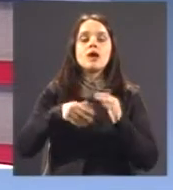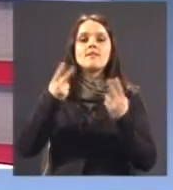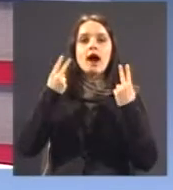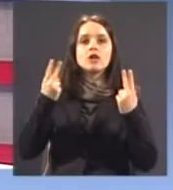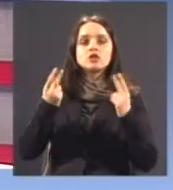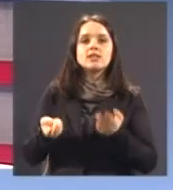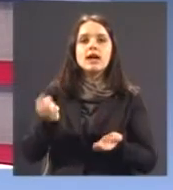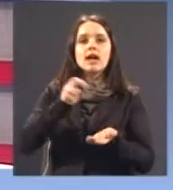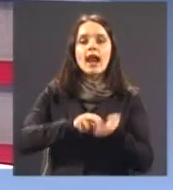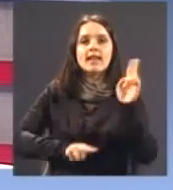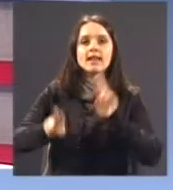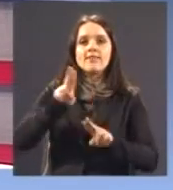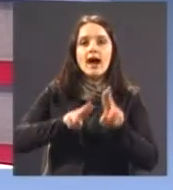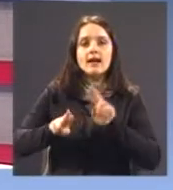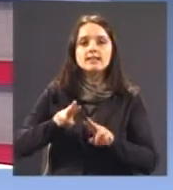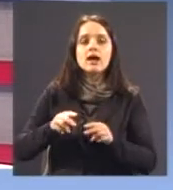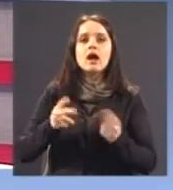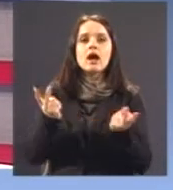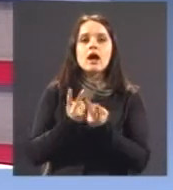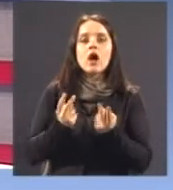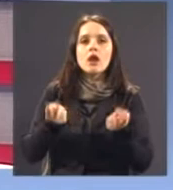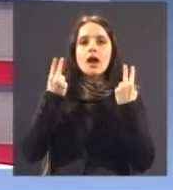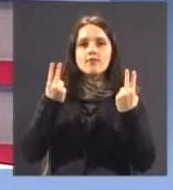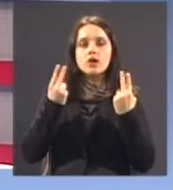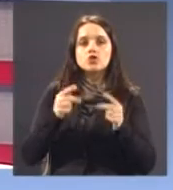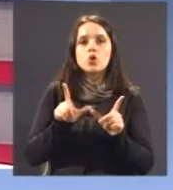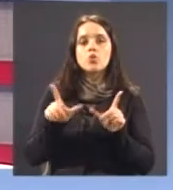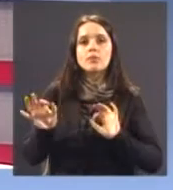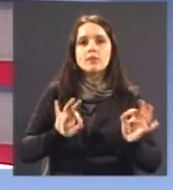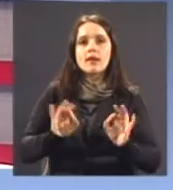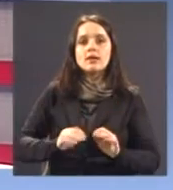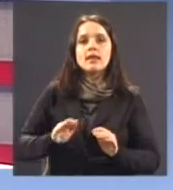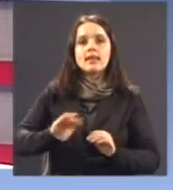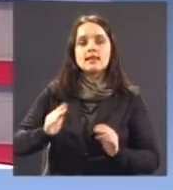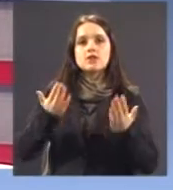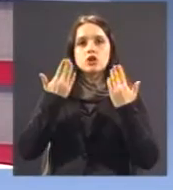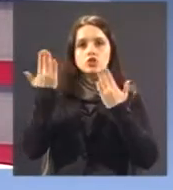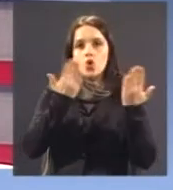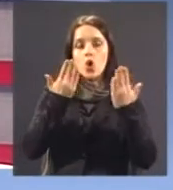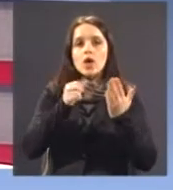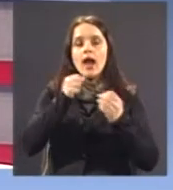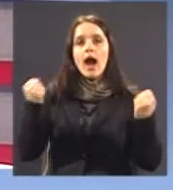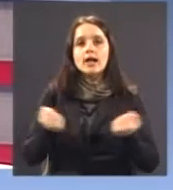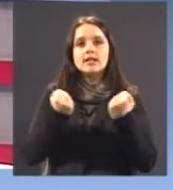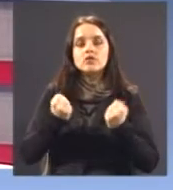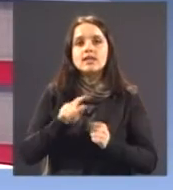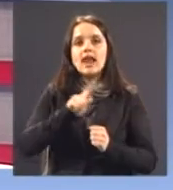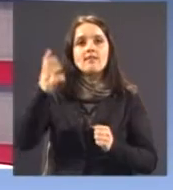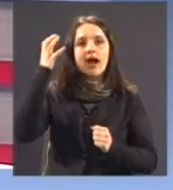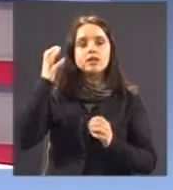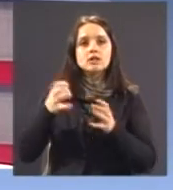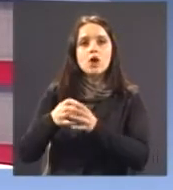kao neizostavnoj fazi pripreme djeteta za školu, te o aktivnostima nevladinog sektora koji predstavlja značajnu